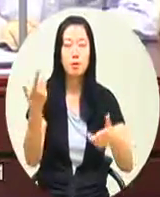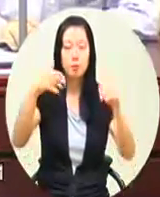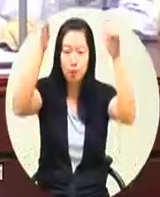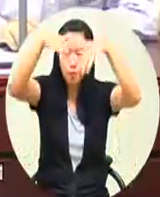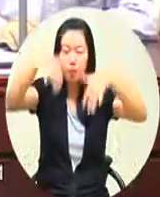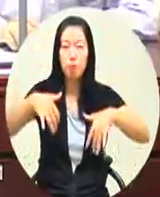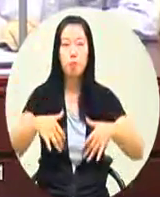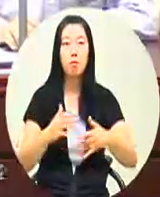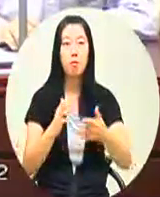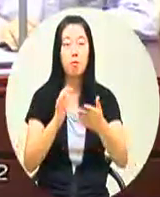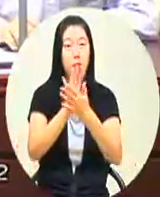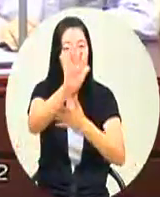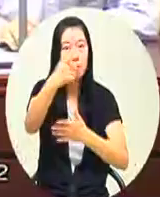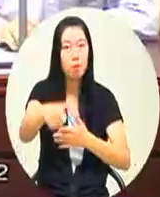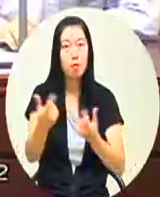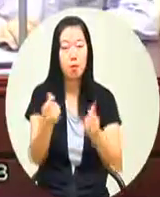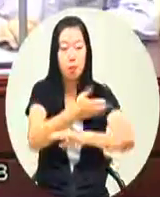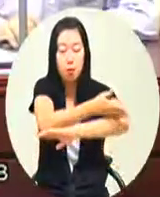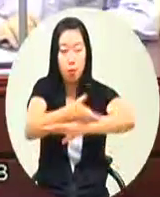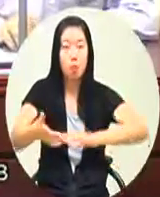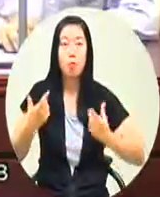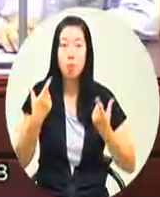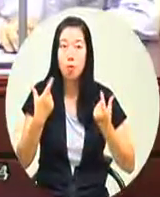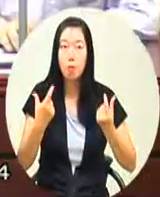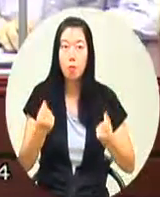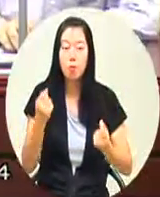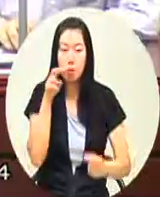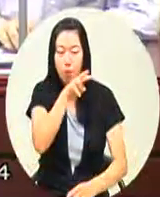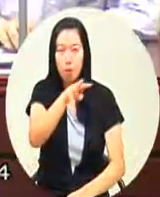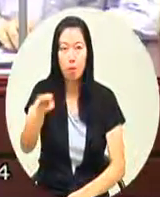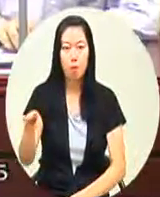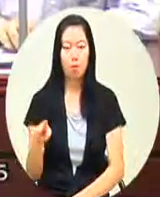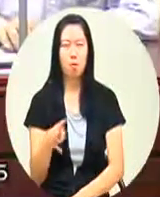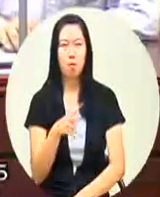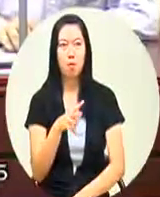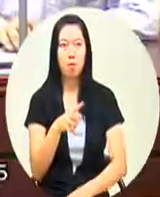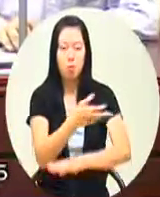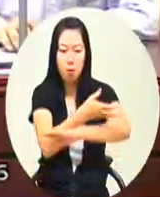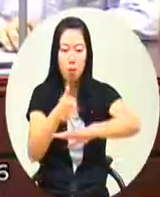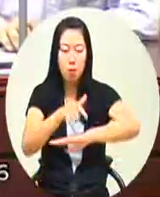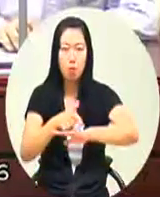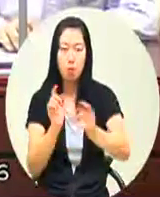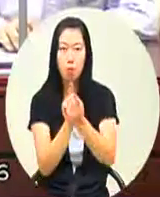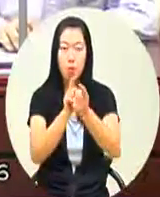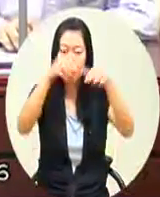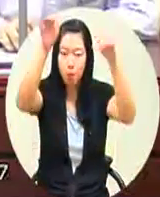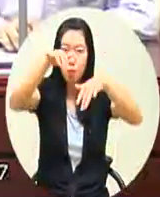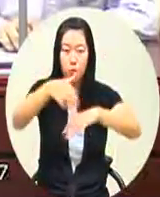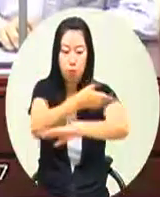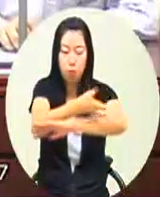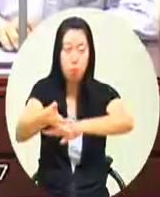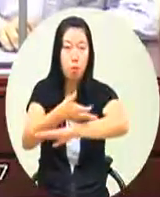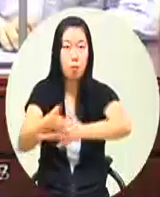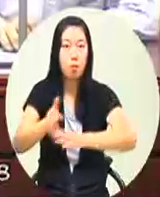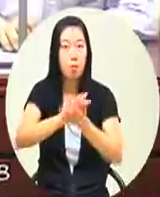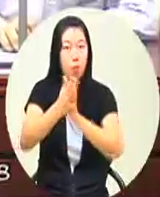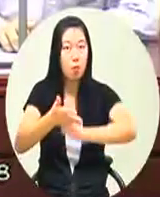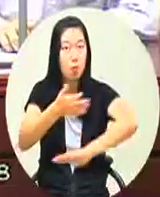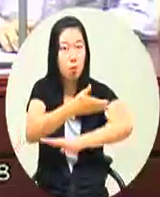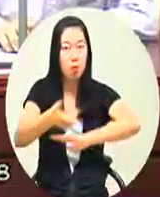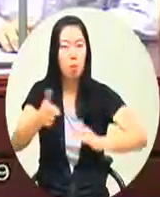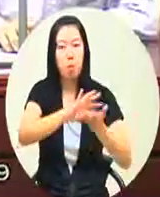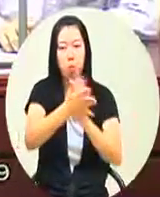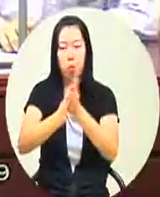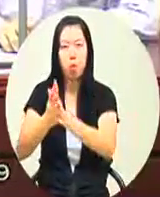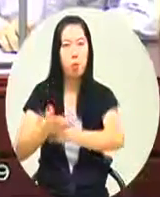的这个河道原有的这一些看起来现况不是河道，但是下大雨的时候它变成河道的这个状况变化都